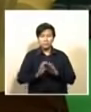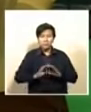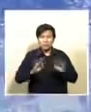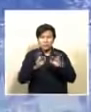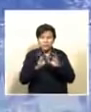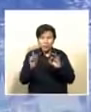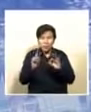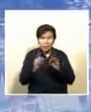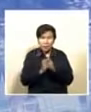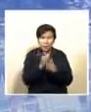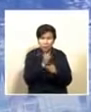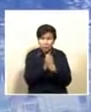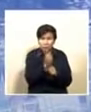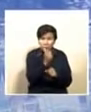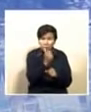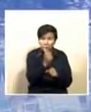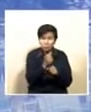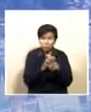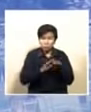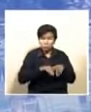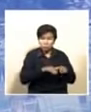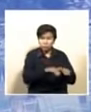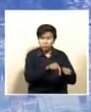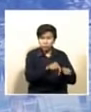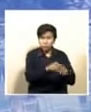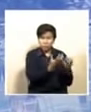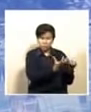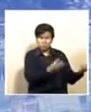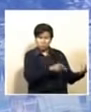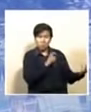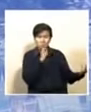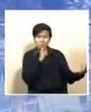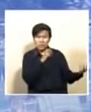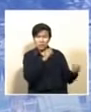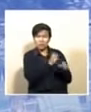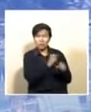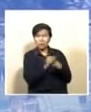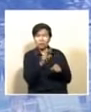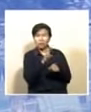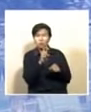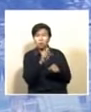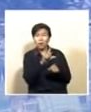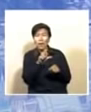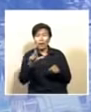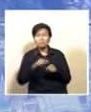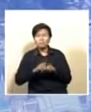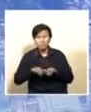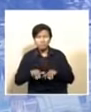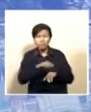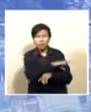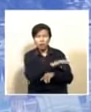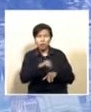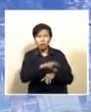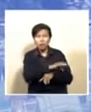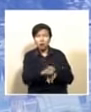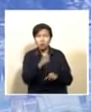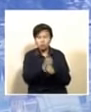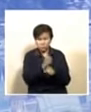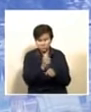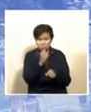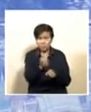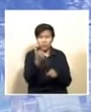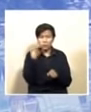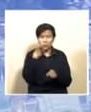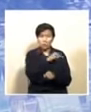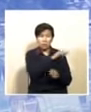จะเป็นความคลาดเคลื่อนของการสื่อสารด้วยเหตุใดก็ตามนะครับก็ทำให้ตัวเลข200ล้านชิ้นเนี่ย